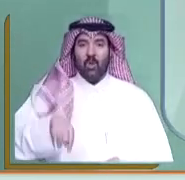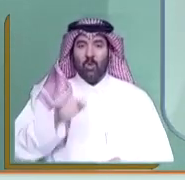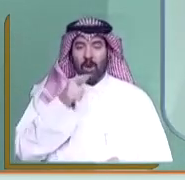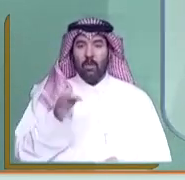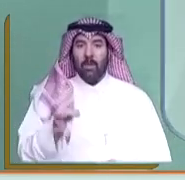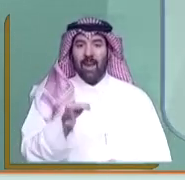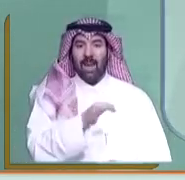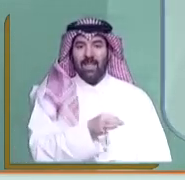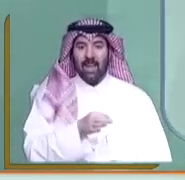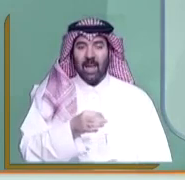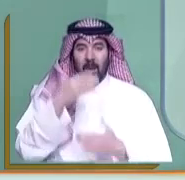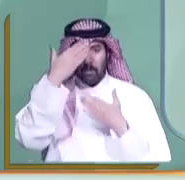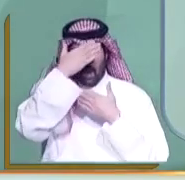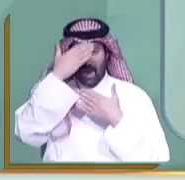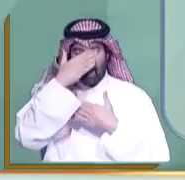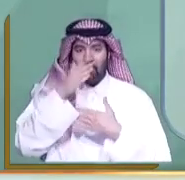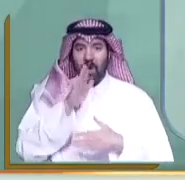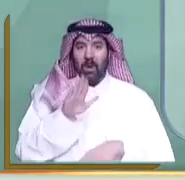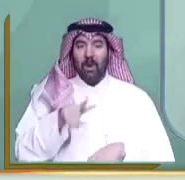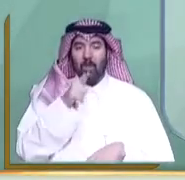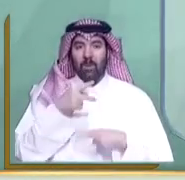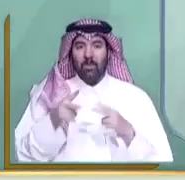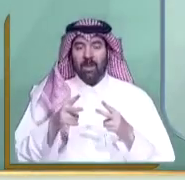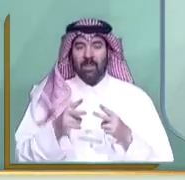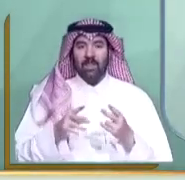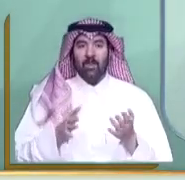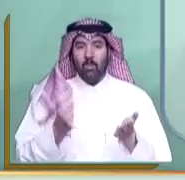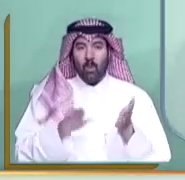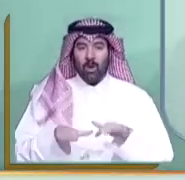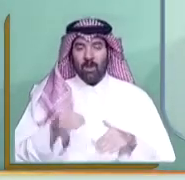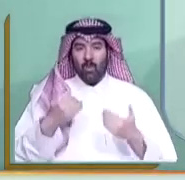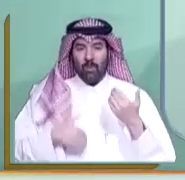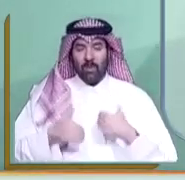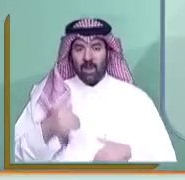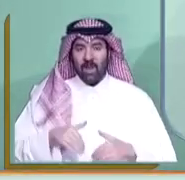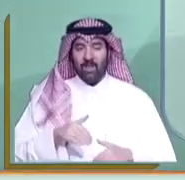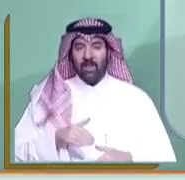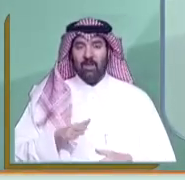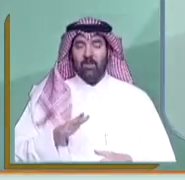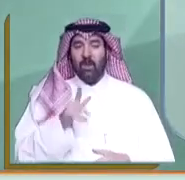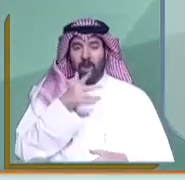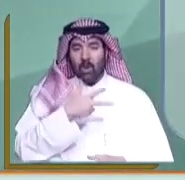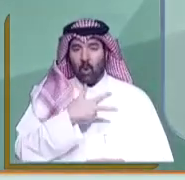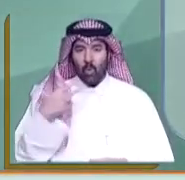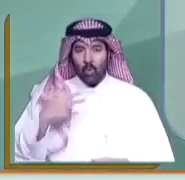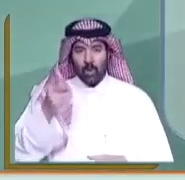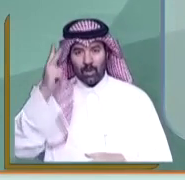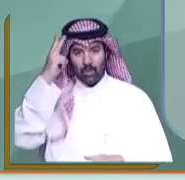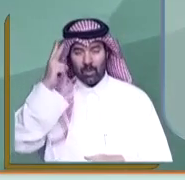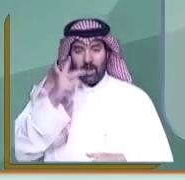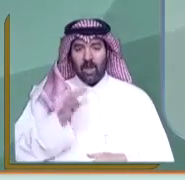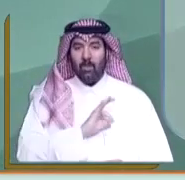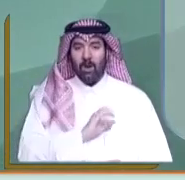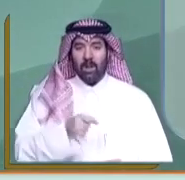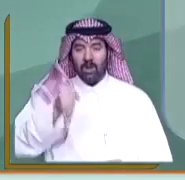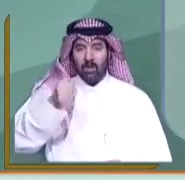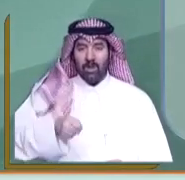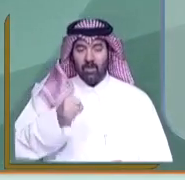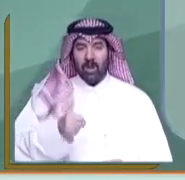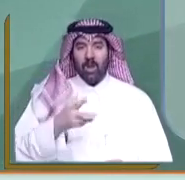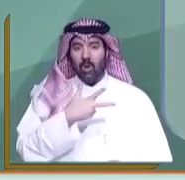المدن المغربية وما نتج عنه من وفيات وإصابات. وأعربت القيادة عن أصدق التعازي والمواساة